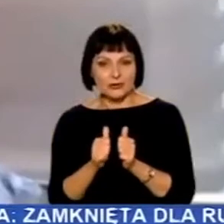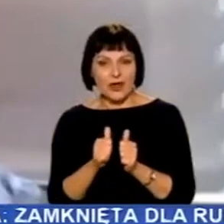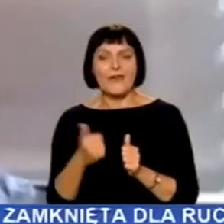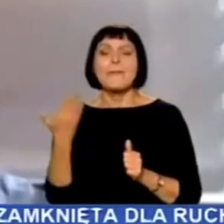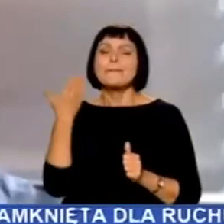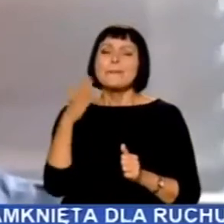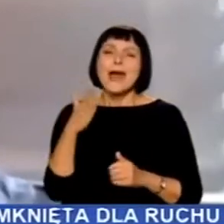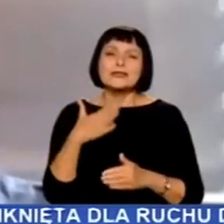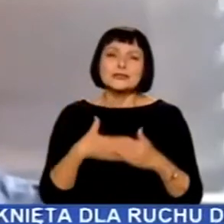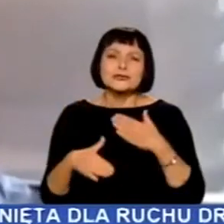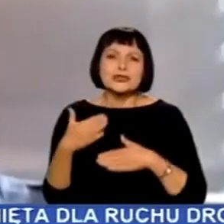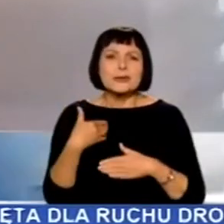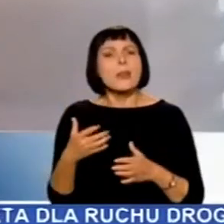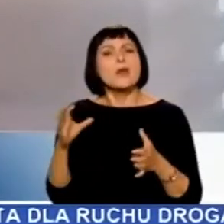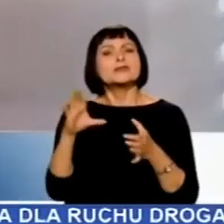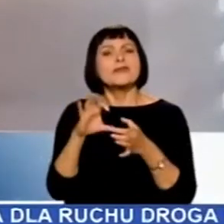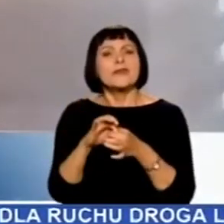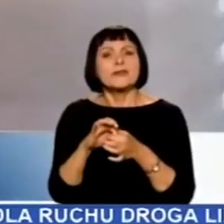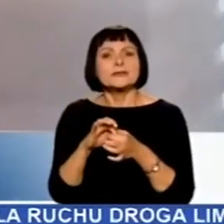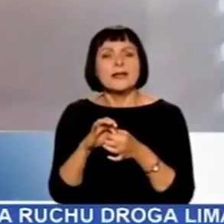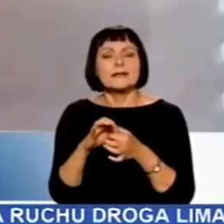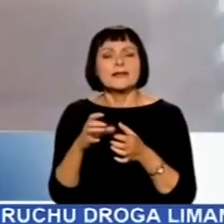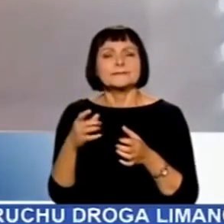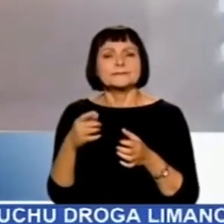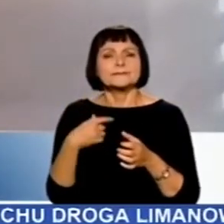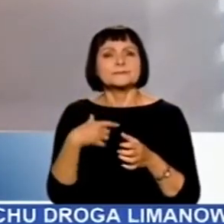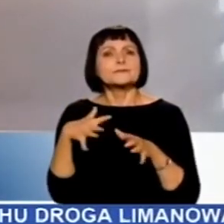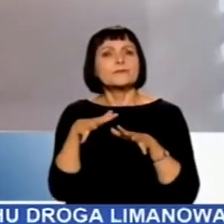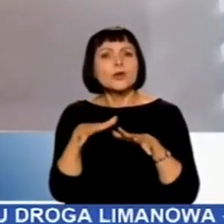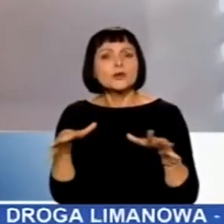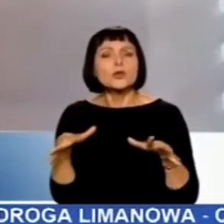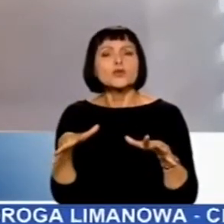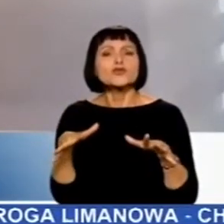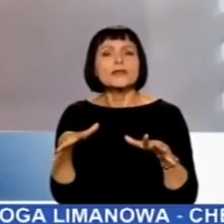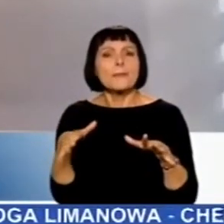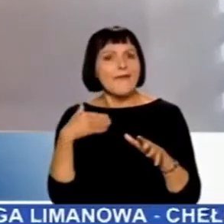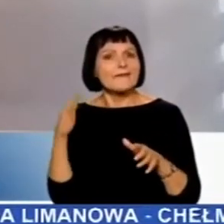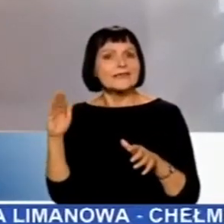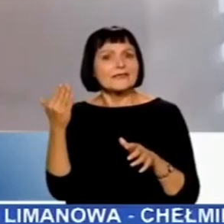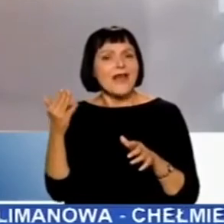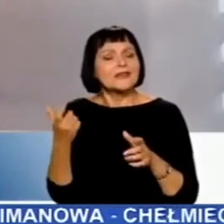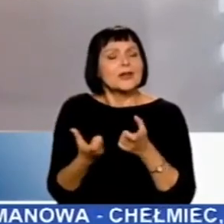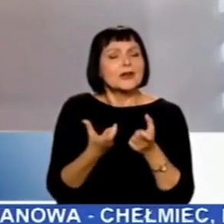się cieszymy. Na pewno wiąże się to z dość dużym wyzwaniem